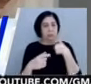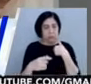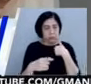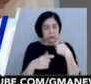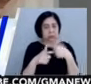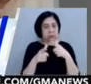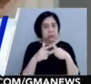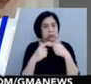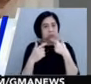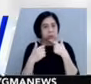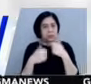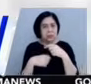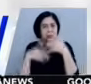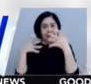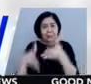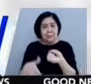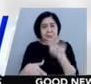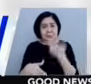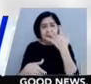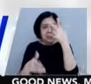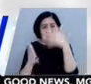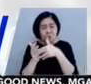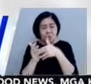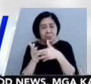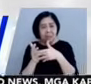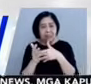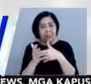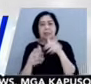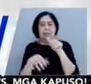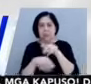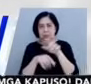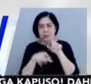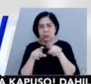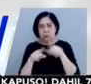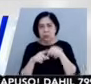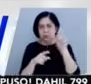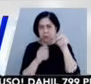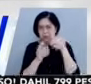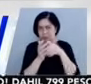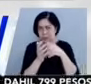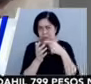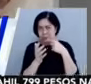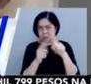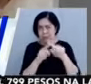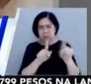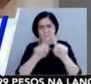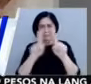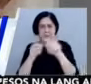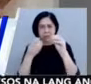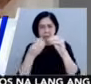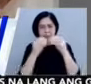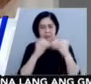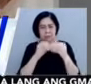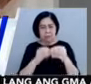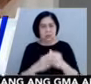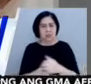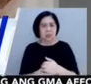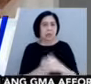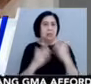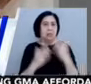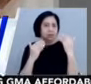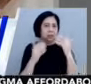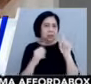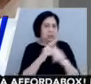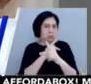3,000 na lang ung natira nag-send din ng account niya ng tig PH lib sa magkakaibang numero Sana lang magkaroon ng proteksyon yung